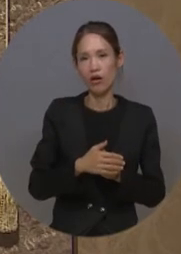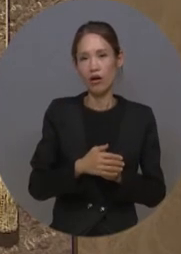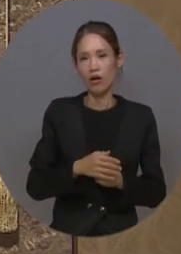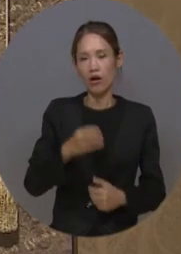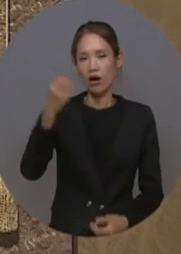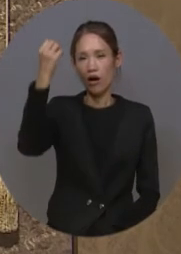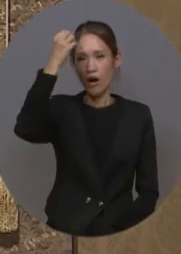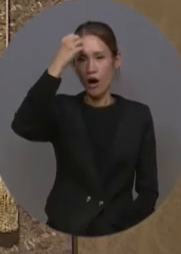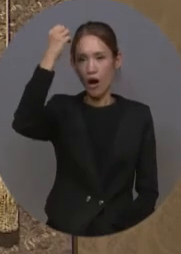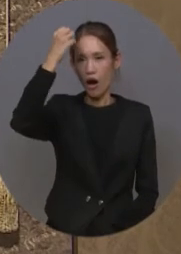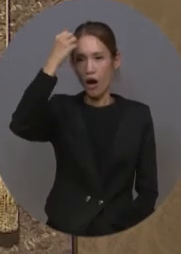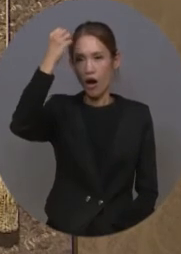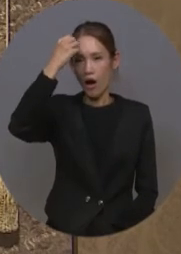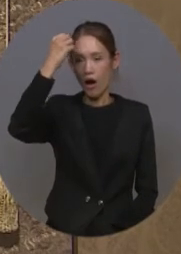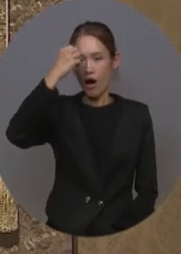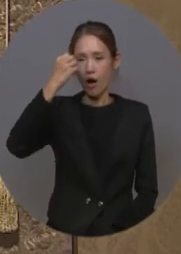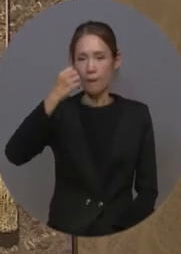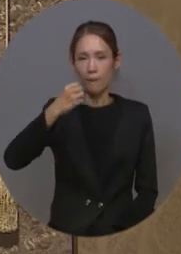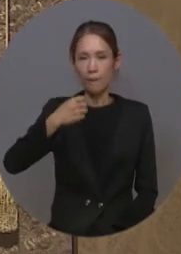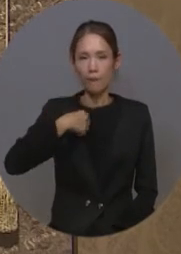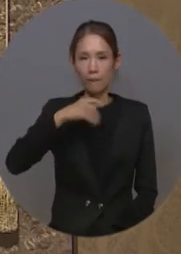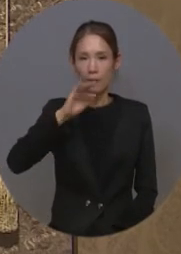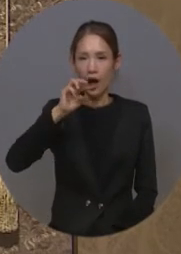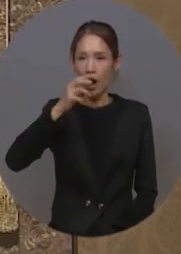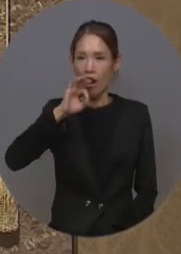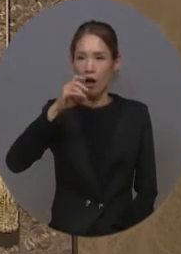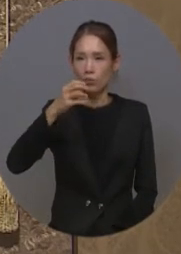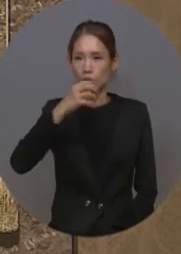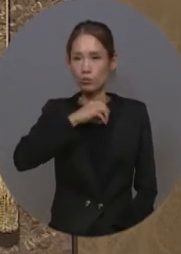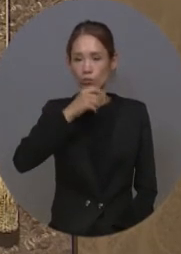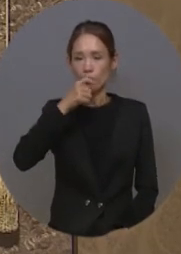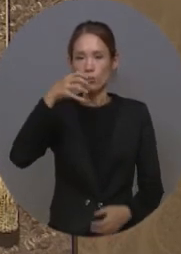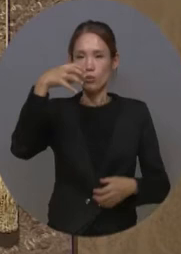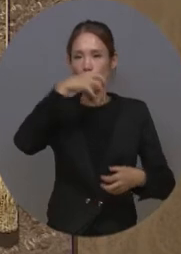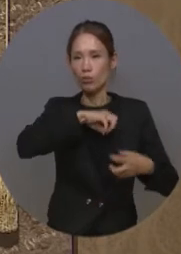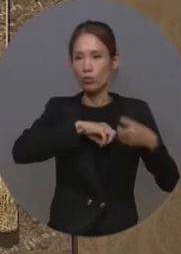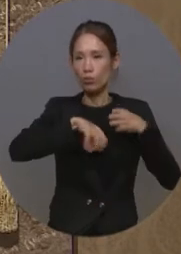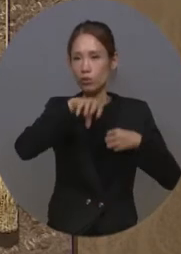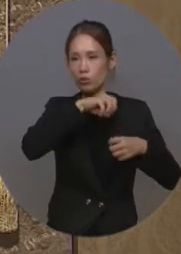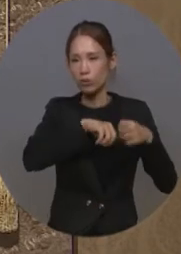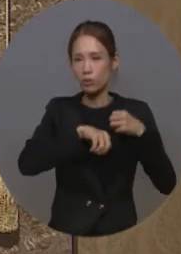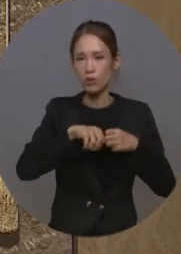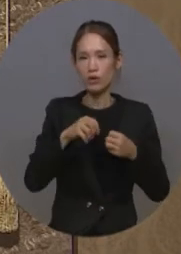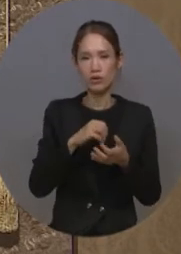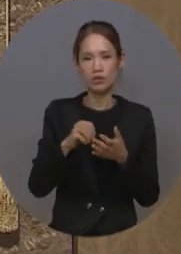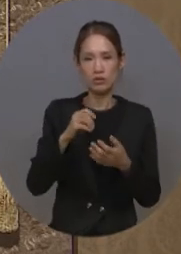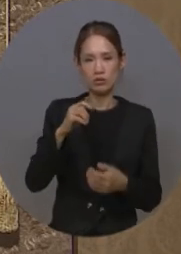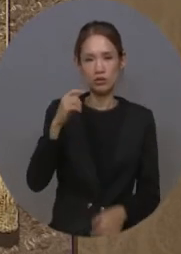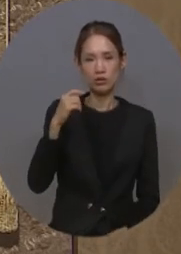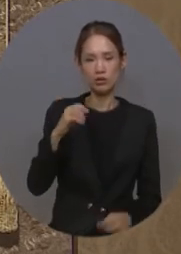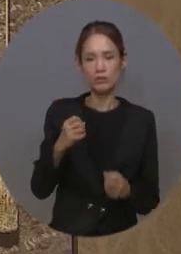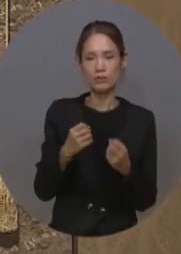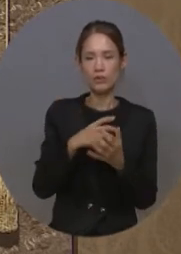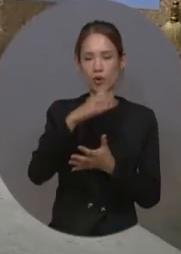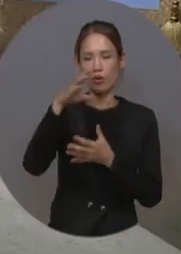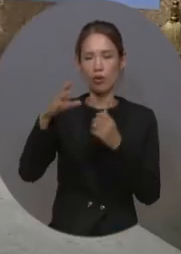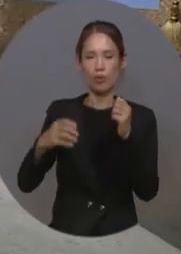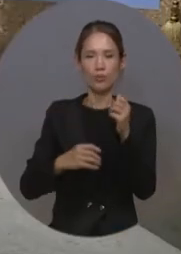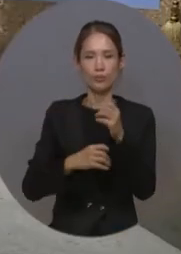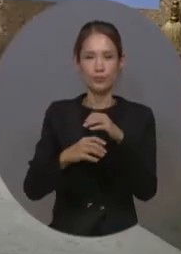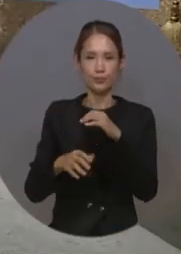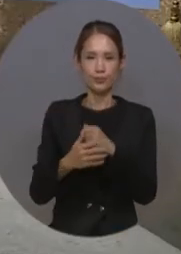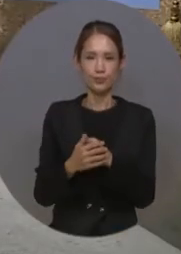있었다니. 발암물질을 나에게 강제적으로 밀어넣고 있었다니 그러니까요. 생각하니까 완전 멘붕이 와서 난리가 났는데